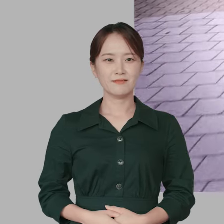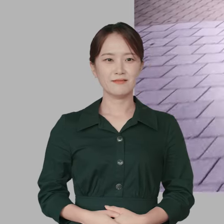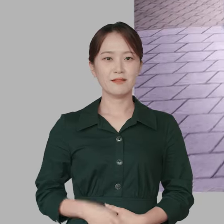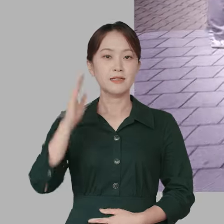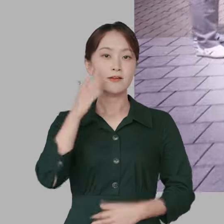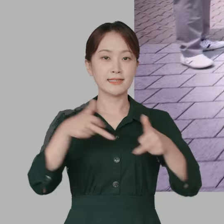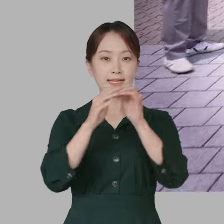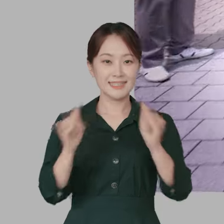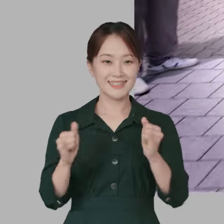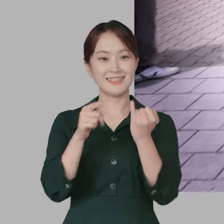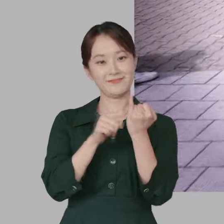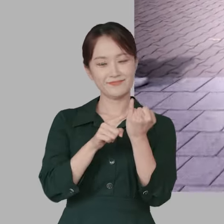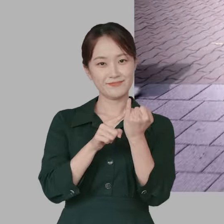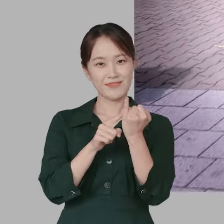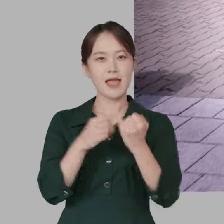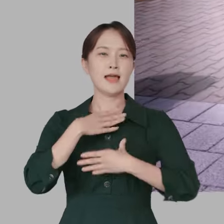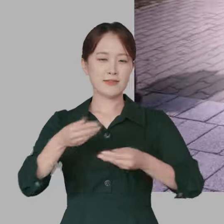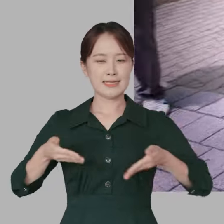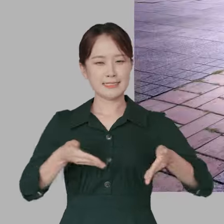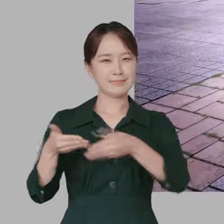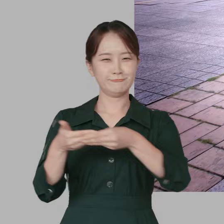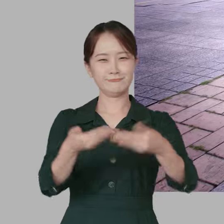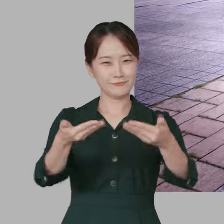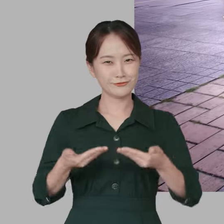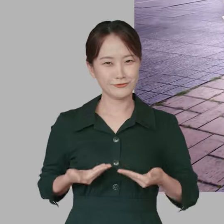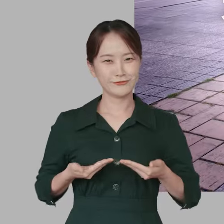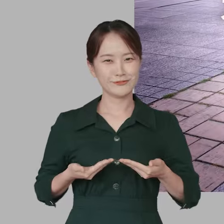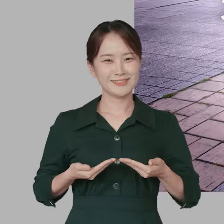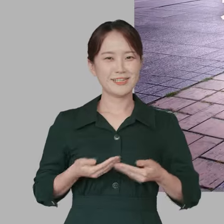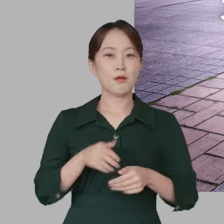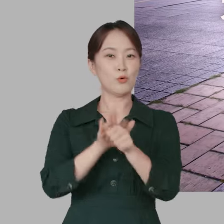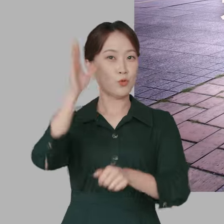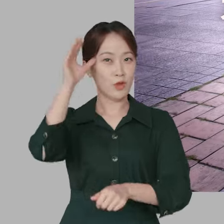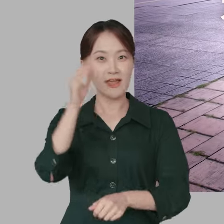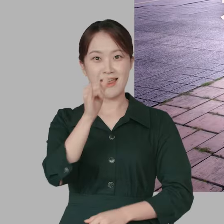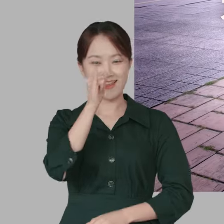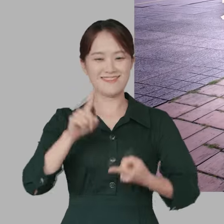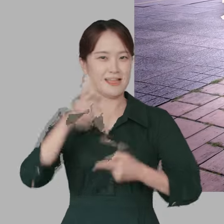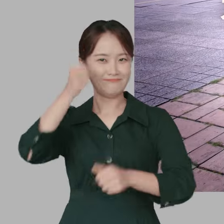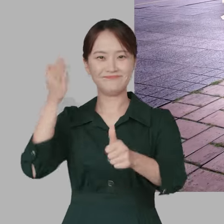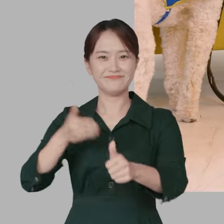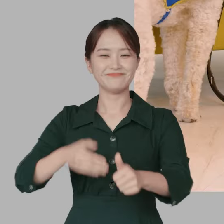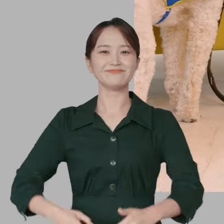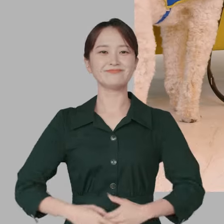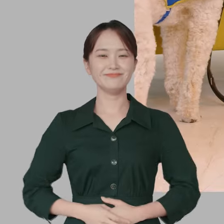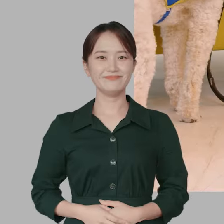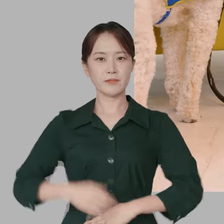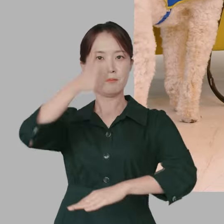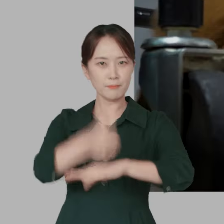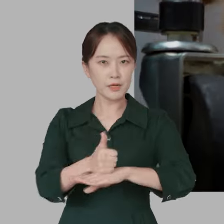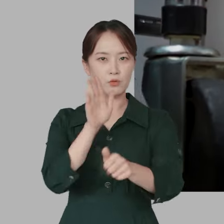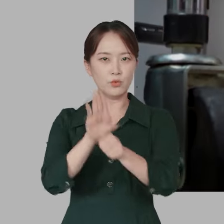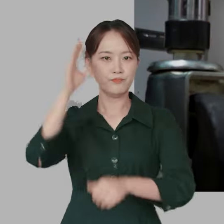청각장애인 혜진 씨의 안전한 보행까지 도와주는 청각장애인 보조견도 있다는 사실 기억해 주세요 마지막